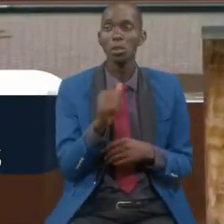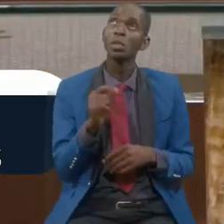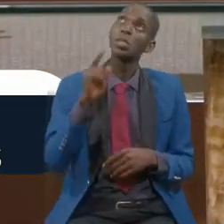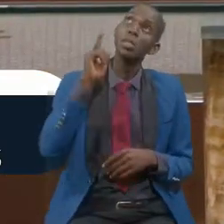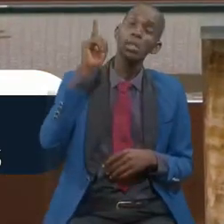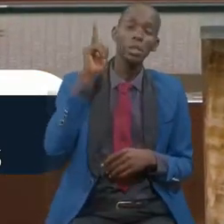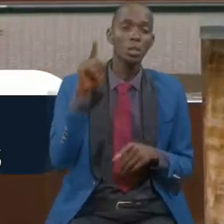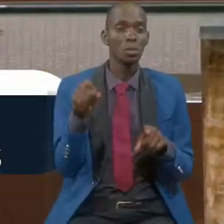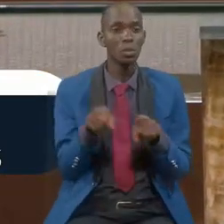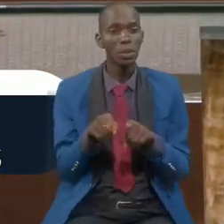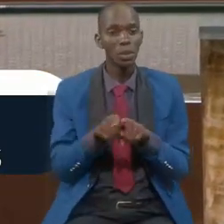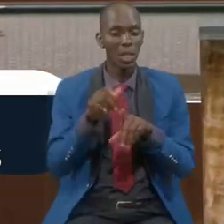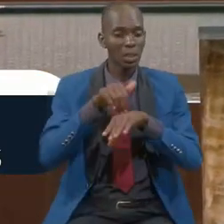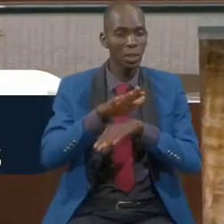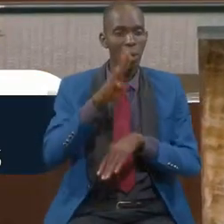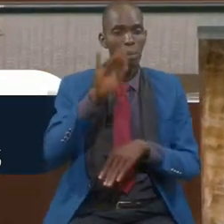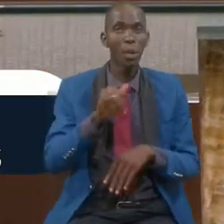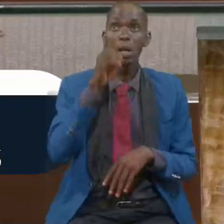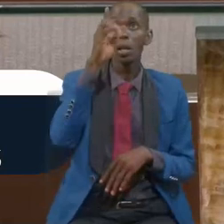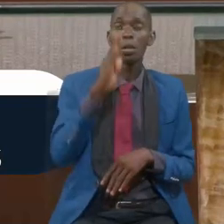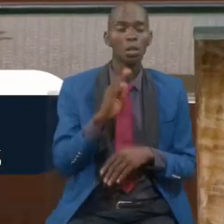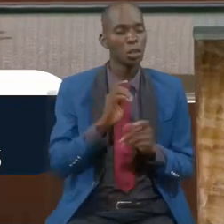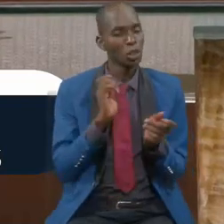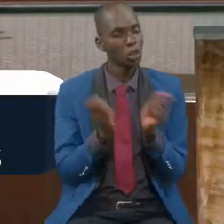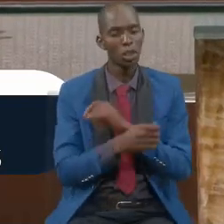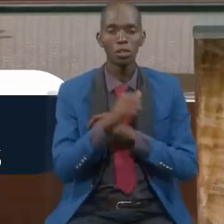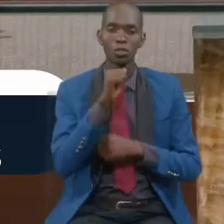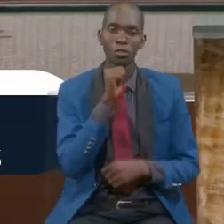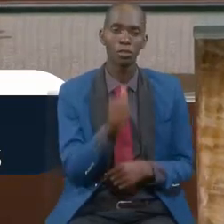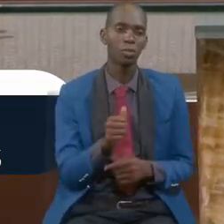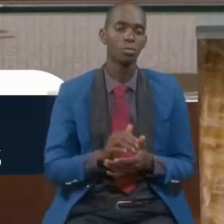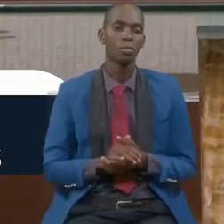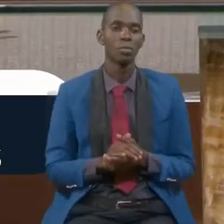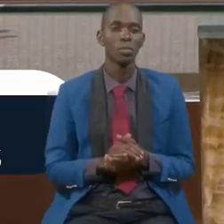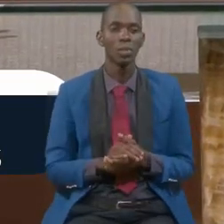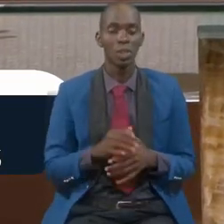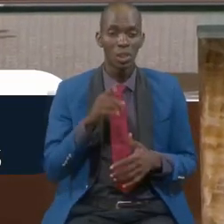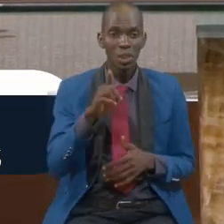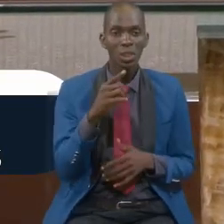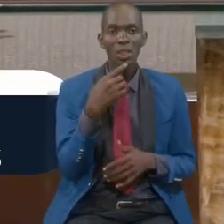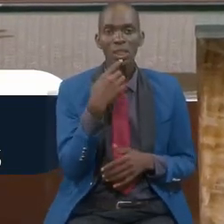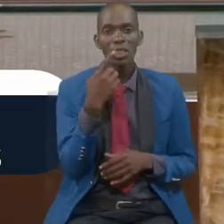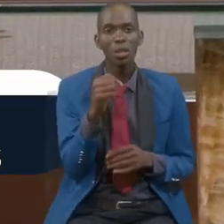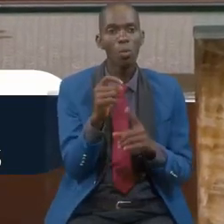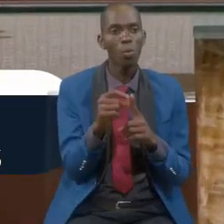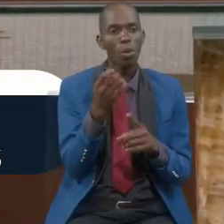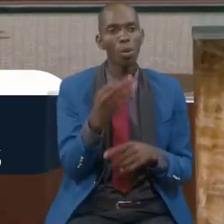pas. Lui aussi envoyé par Dieu n'a pas changé.